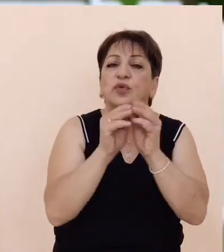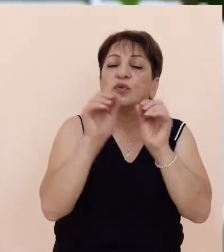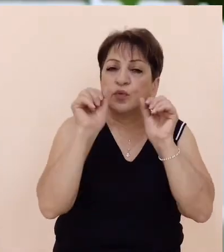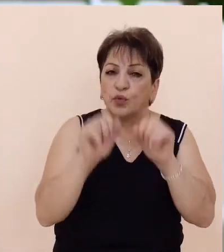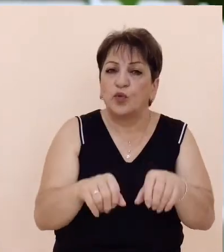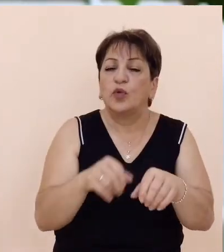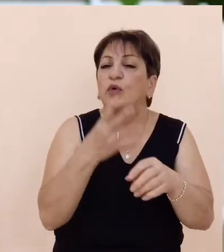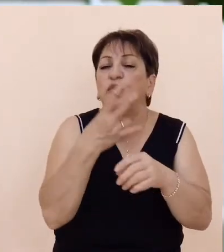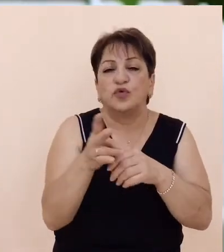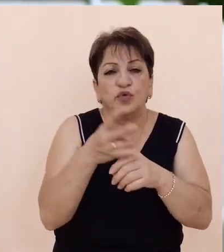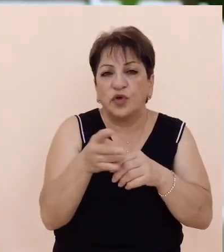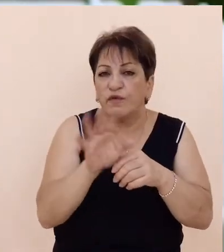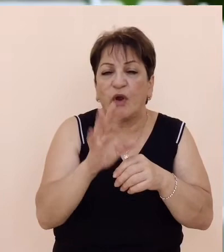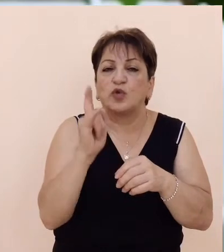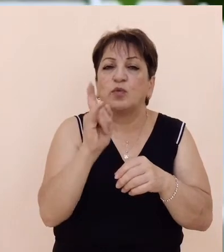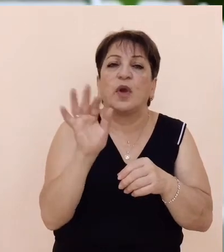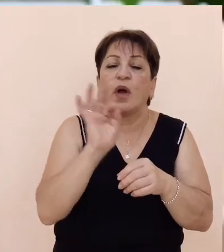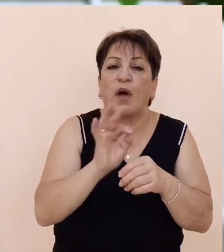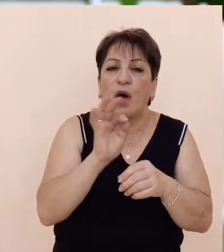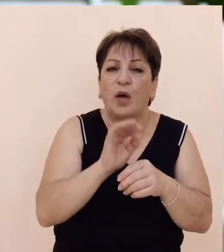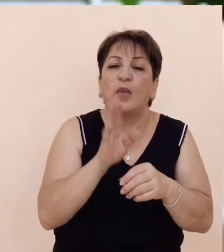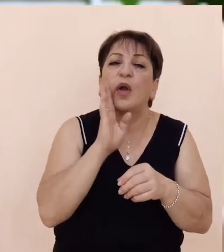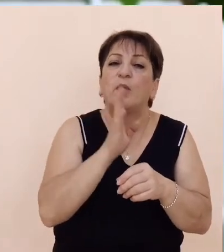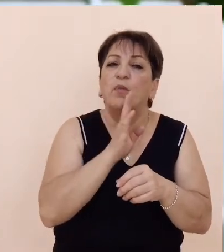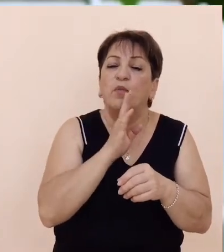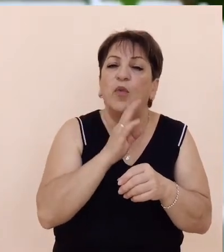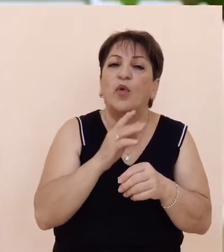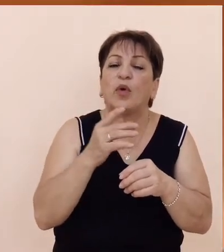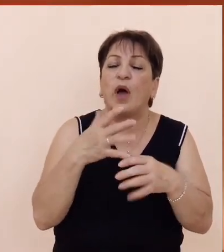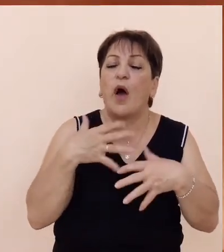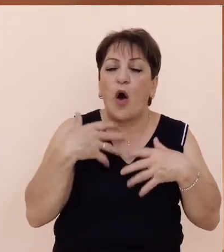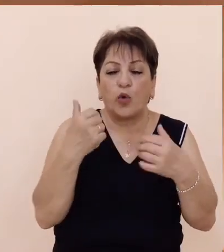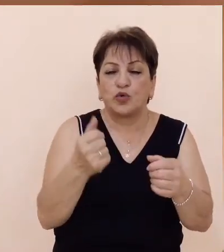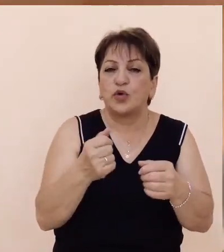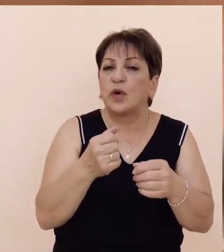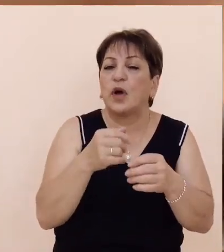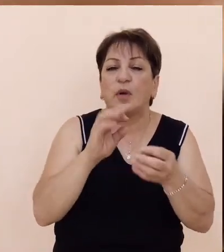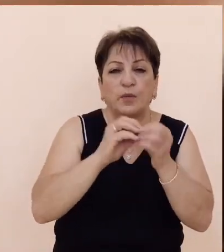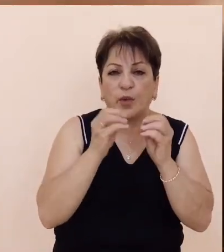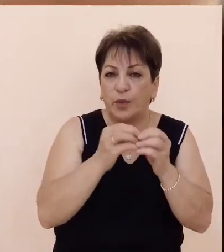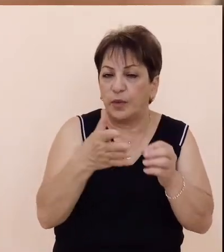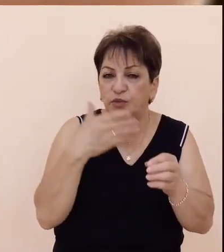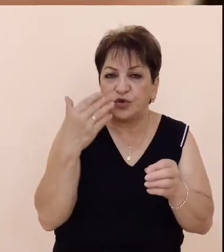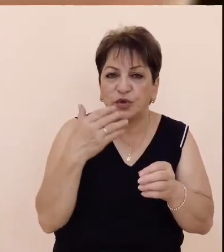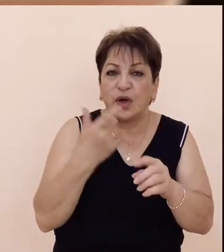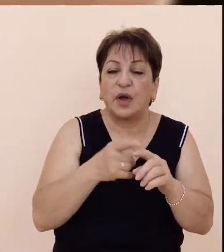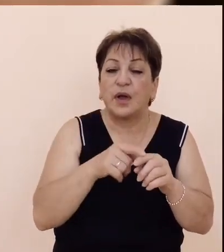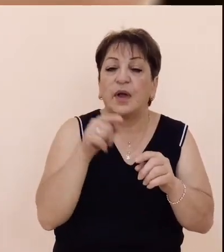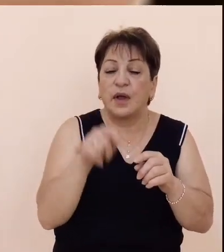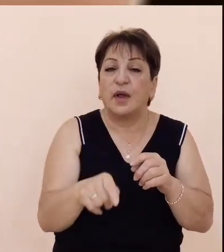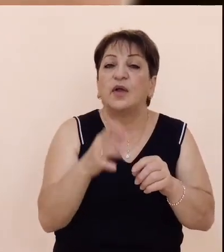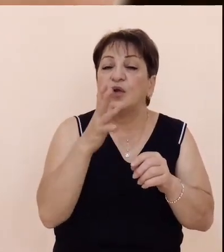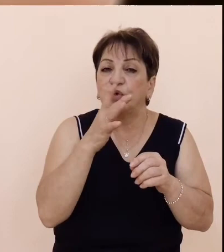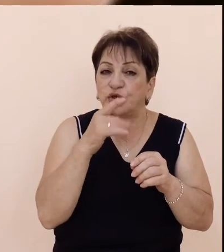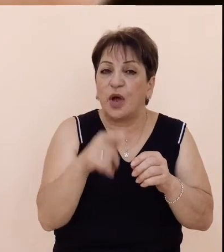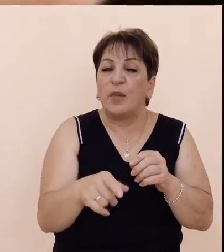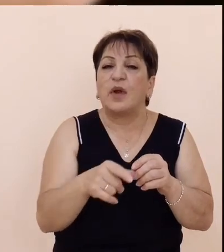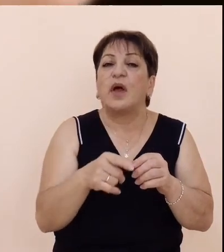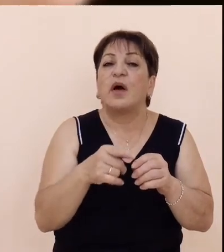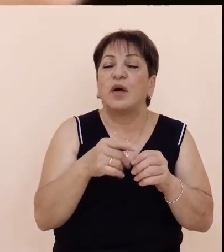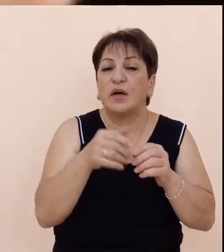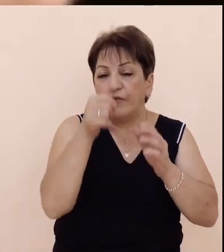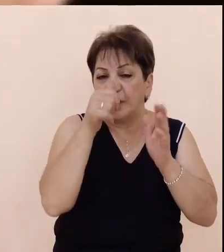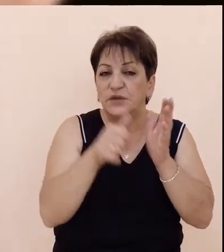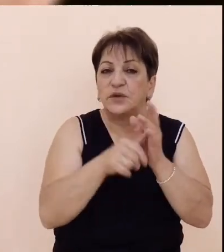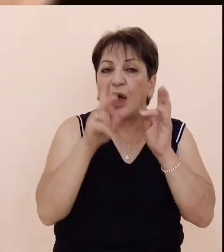ինչպես պտղի, այնպես էլ մոր որևէ առողջական խնդիր։ Քանի որ այս ժամանակահատվածում ձևավորվում